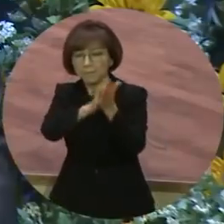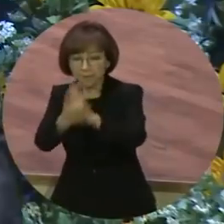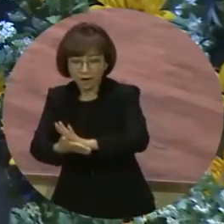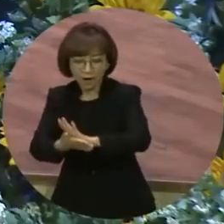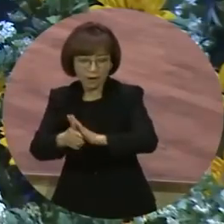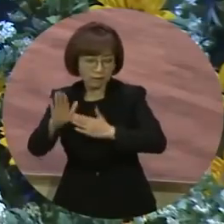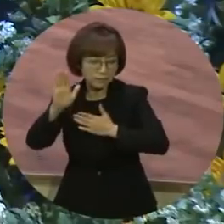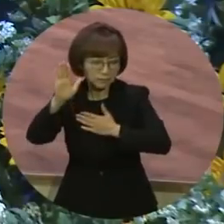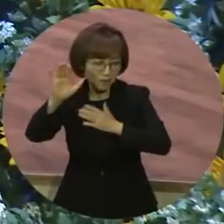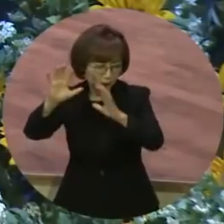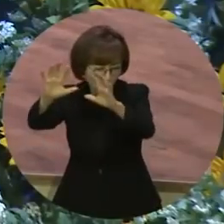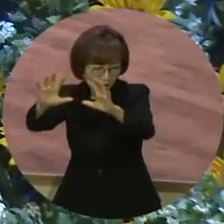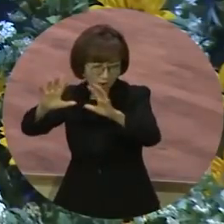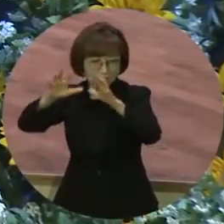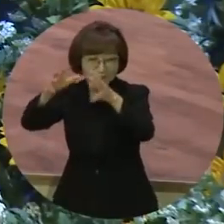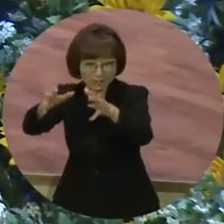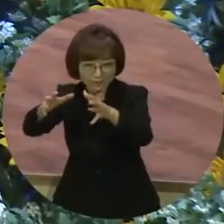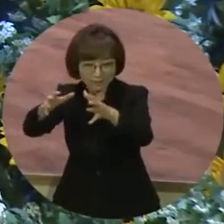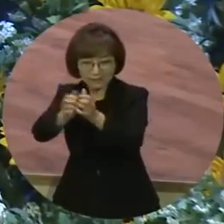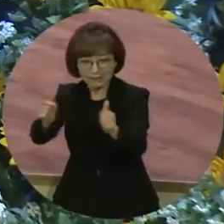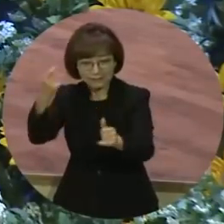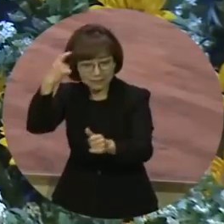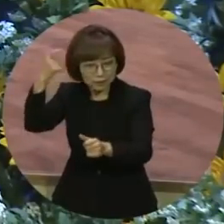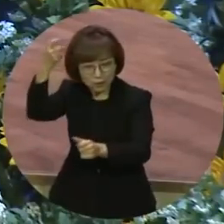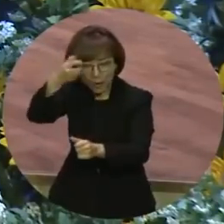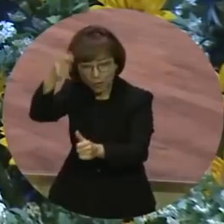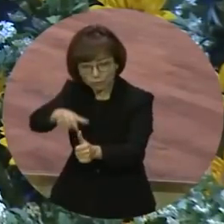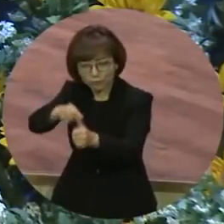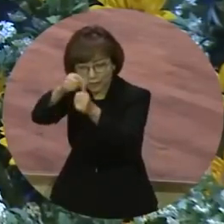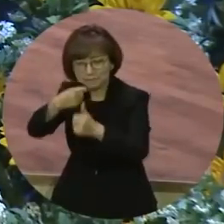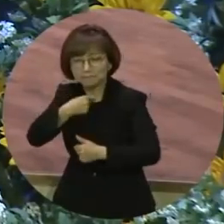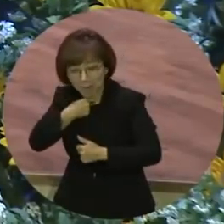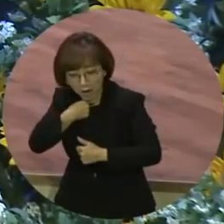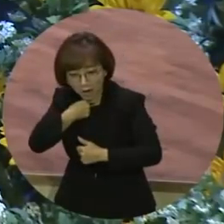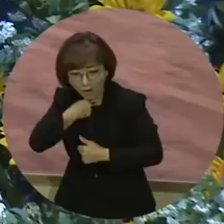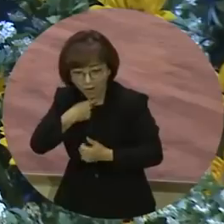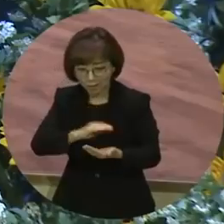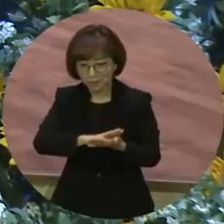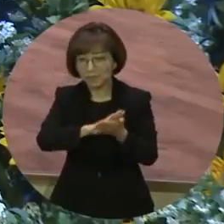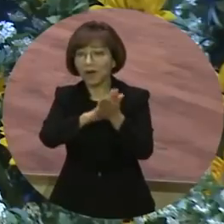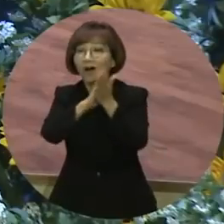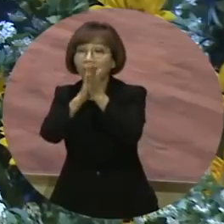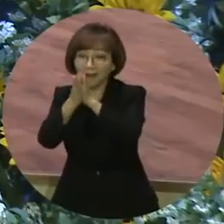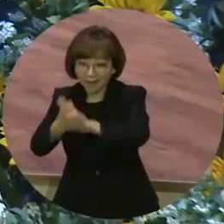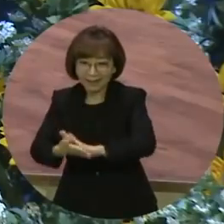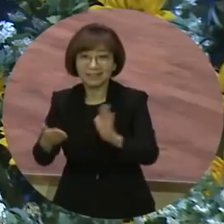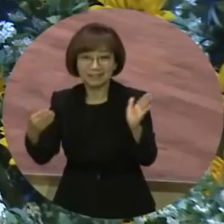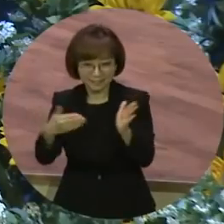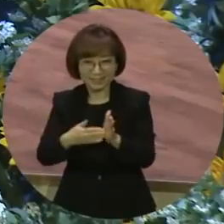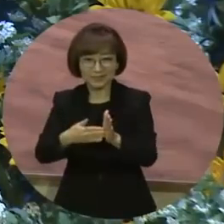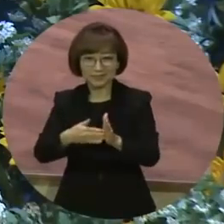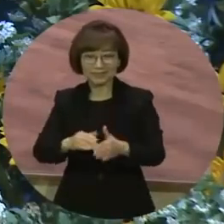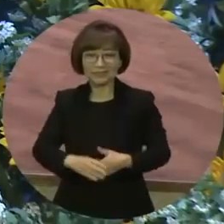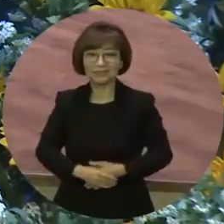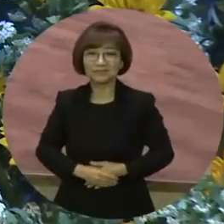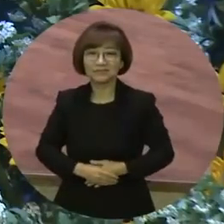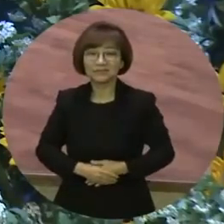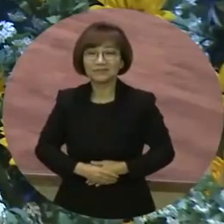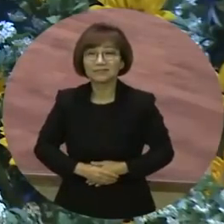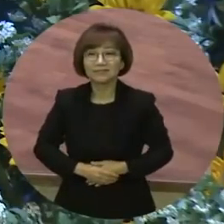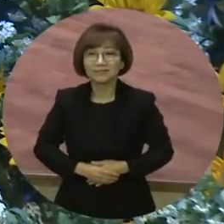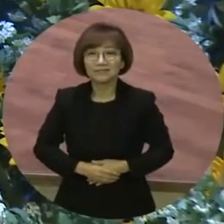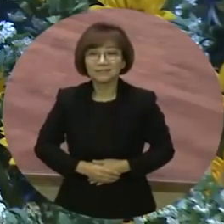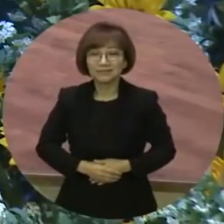영혼 구원을 바라보는 이런 변혁의 삶, 변화된 삶, 이 삶을 바꾸었다.